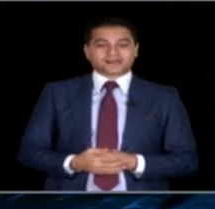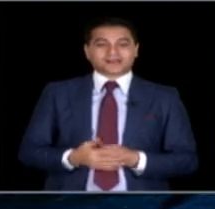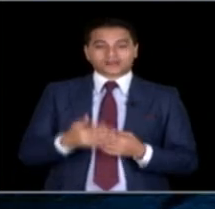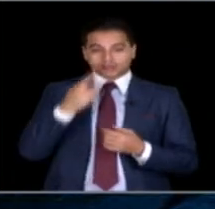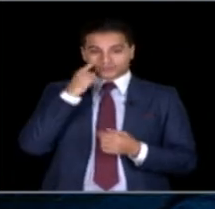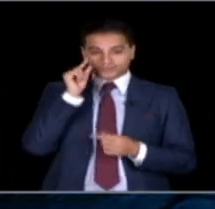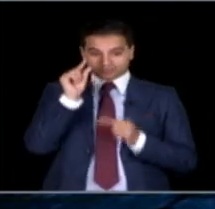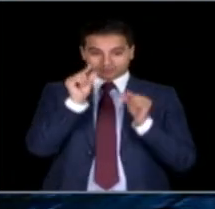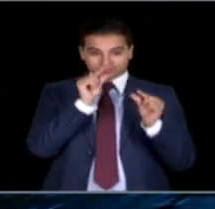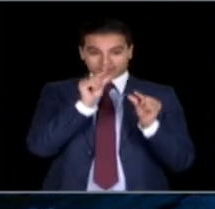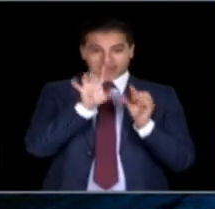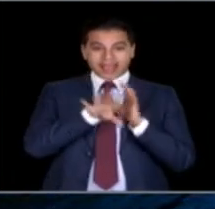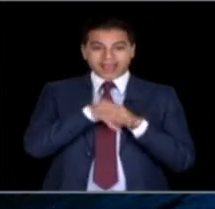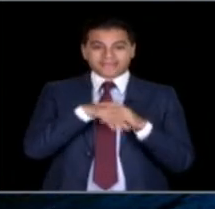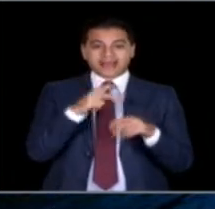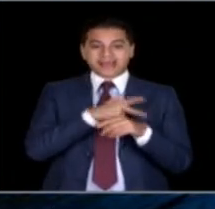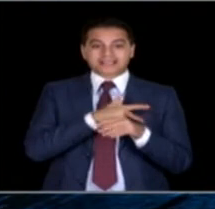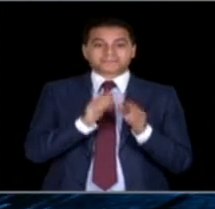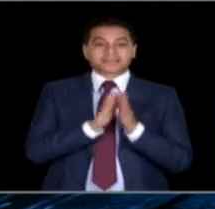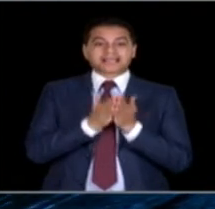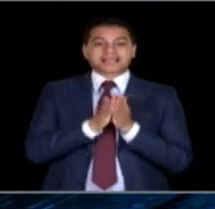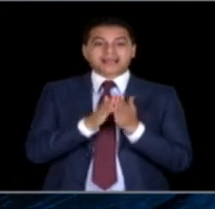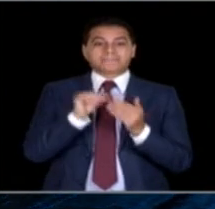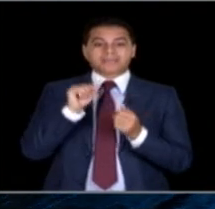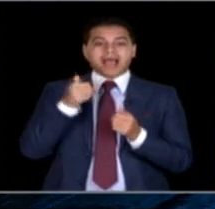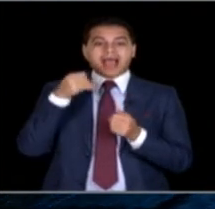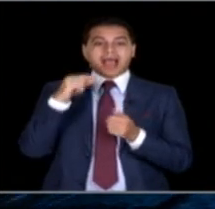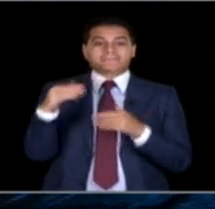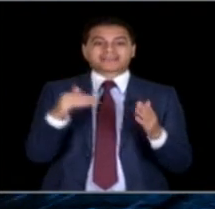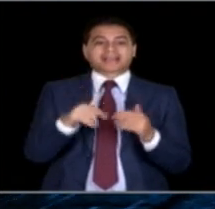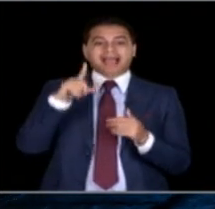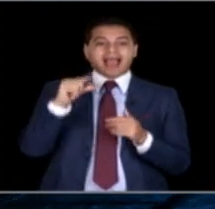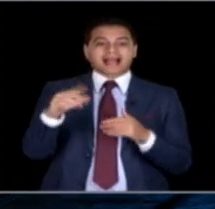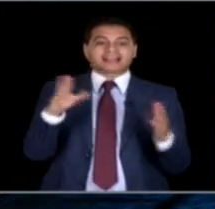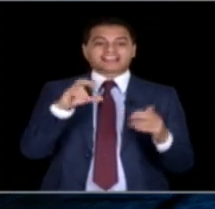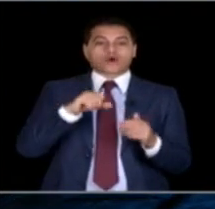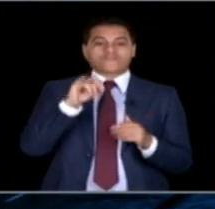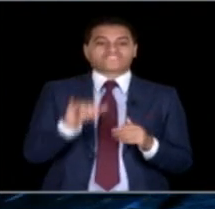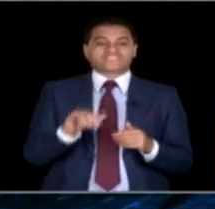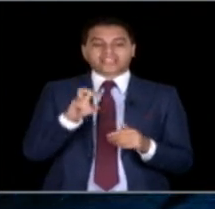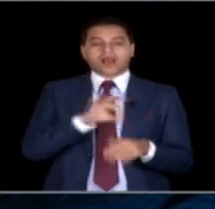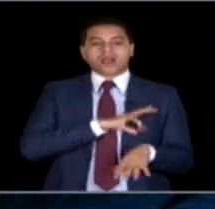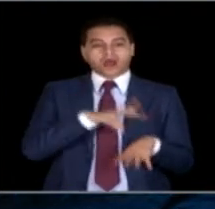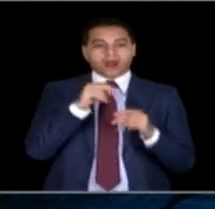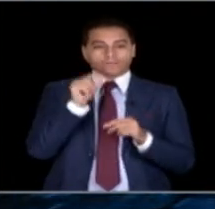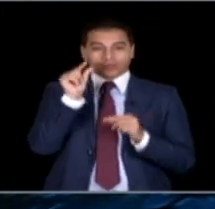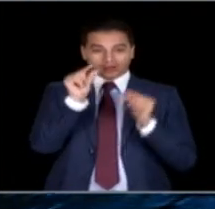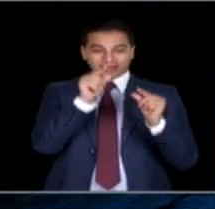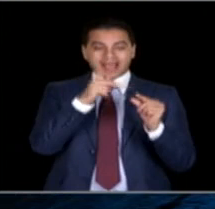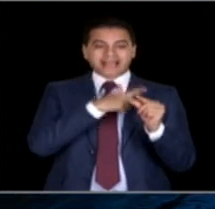كون من الحروف الآتية اسم كتاب للراحل أحمد خالد